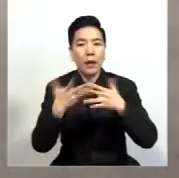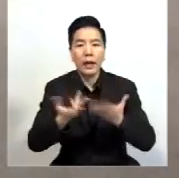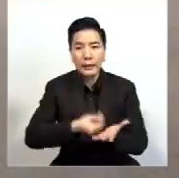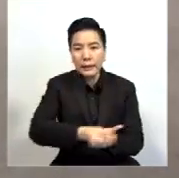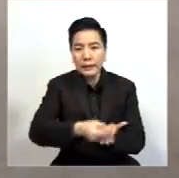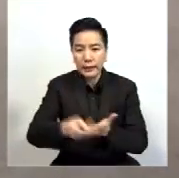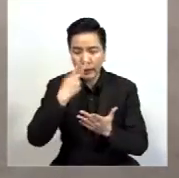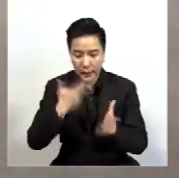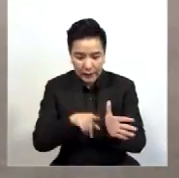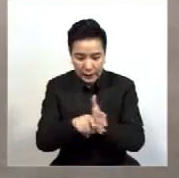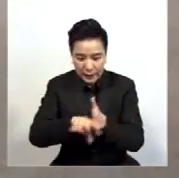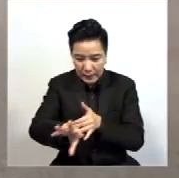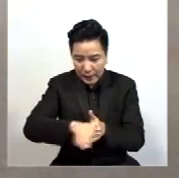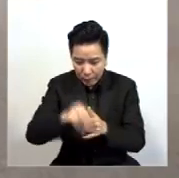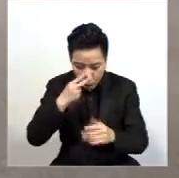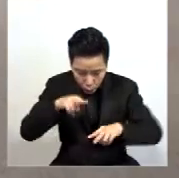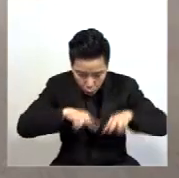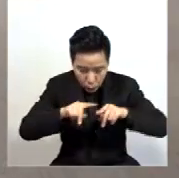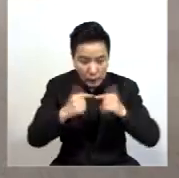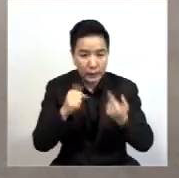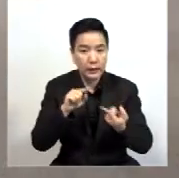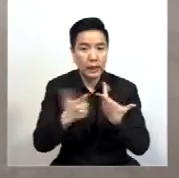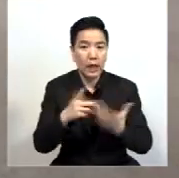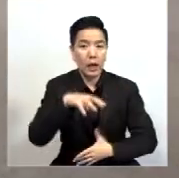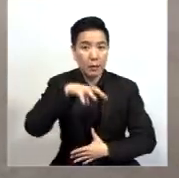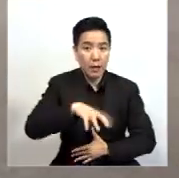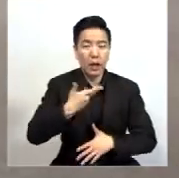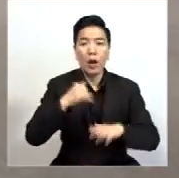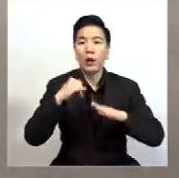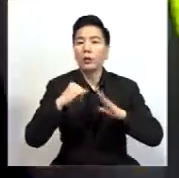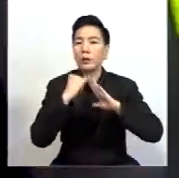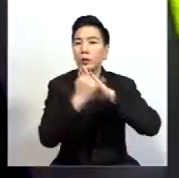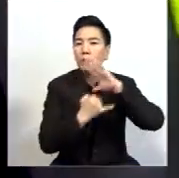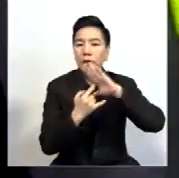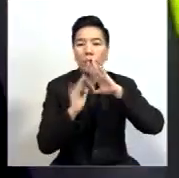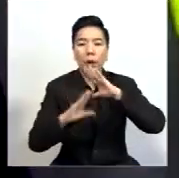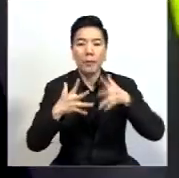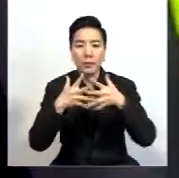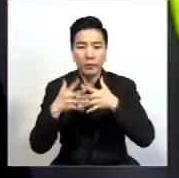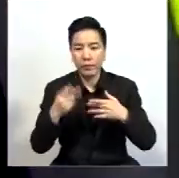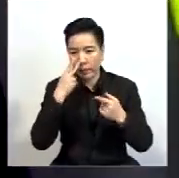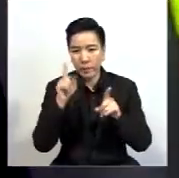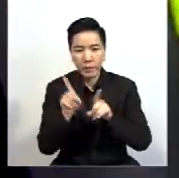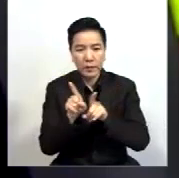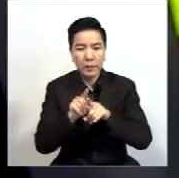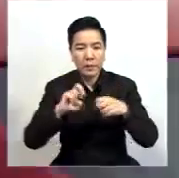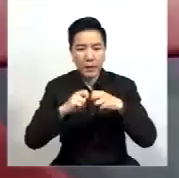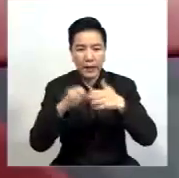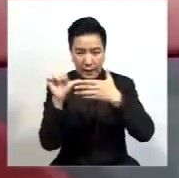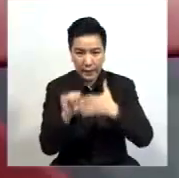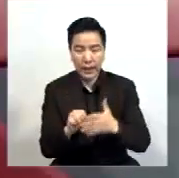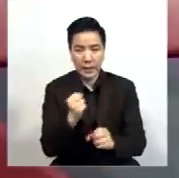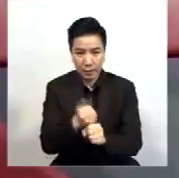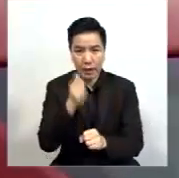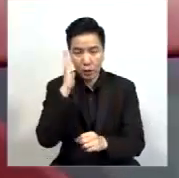การแจกจ่ายชุดตรวจสอบเชื้อไวรัสโควิด-19 ทั้งในส่วนกลางและส่วนภูมิภาคแต่ก็ยืนยันว่าจะสามารถแก้ปัญหานี้